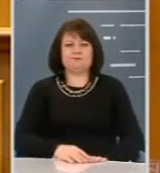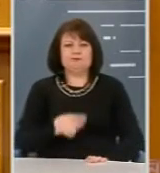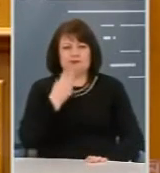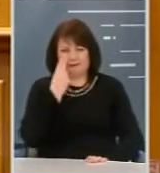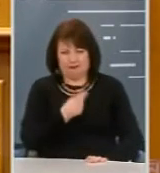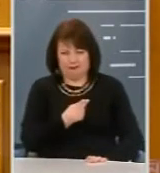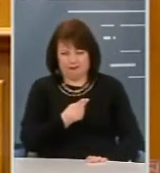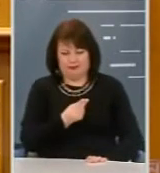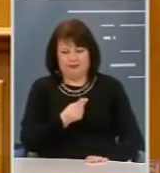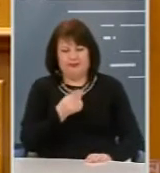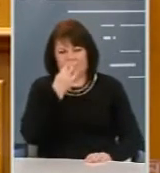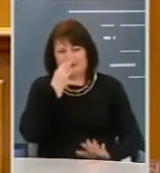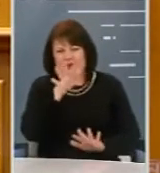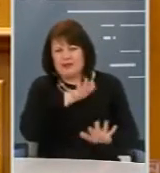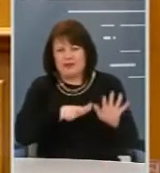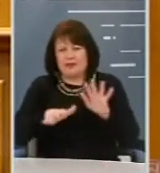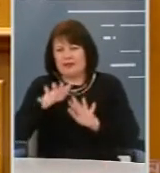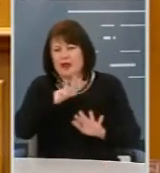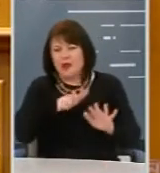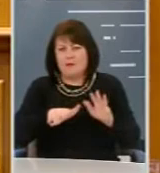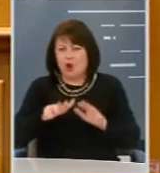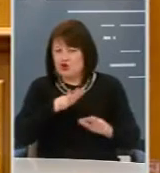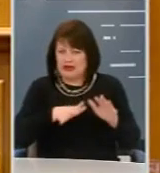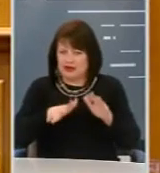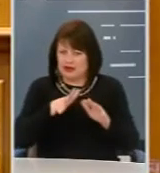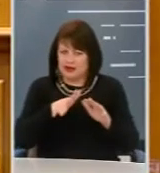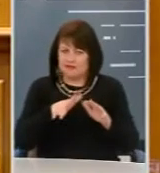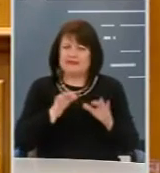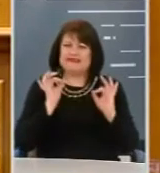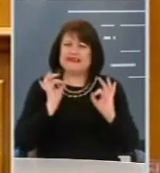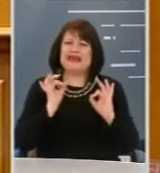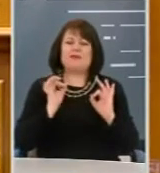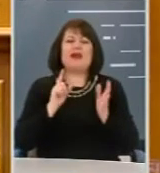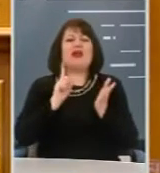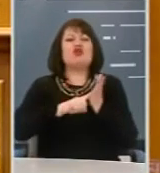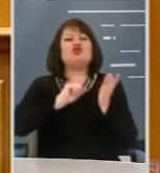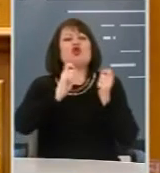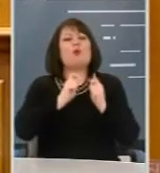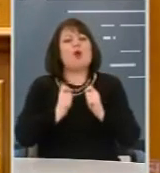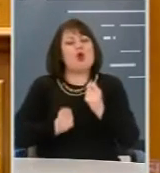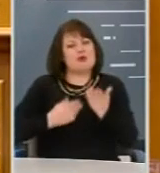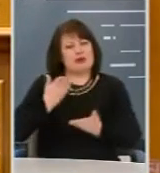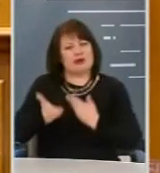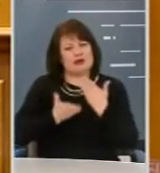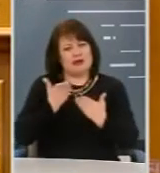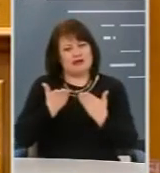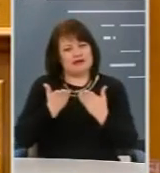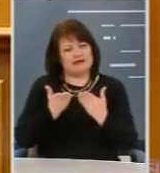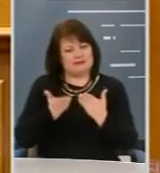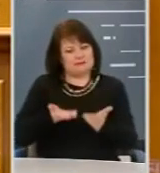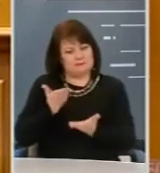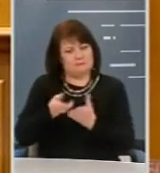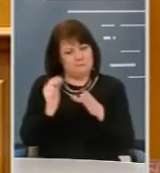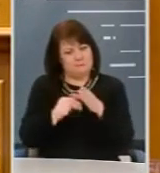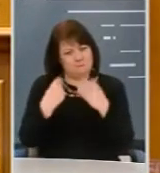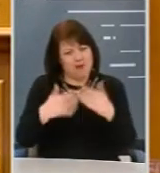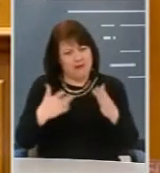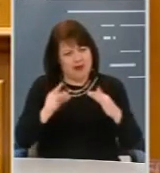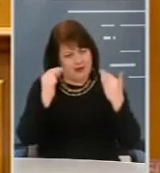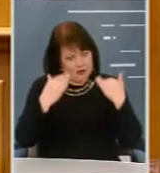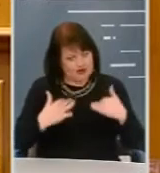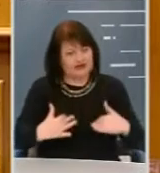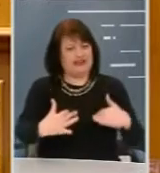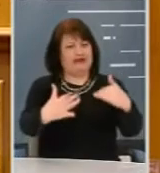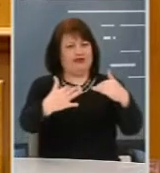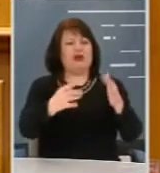διαπλοκής αναδεικνύεται και με συγκεκριμένες τροπολογίες που κατατέθηκαν και ψηφίστηκαν από τη Βουλή, η